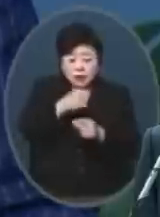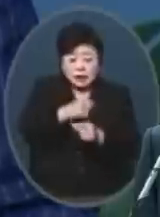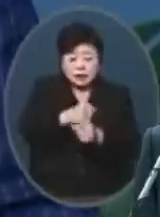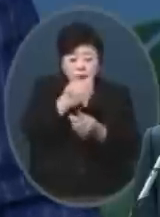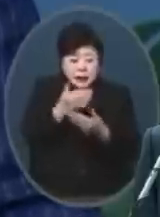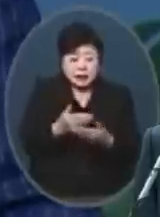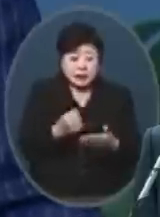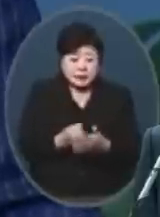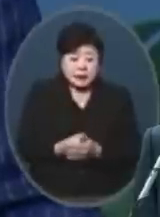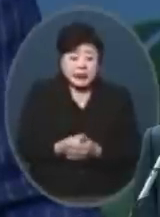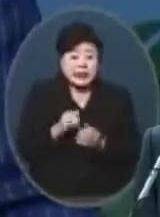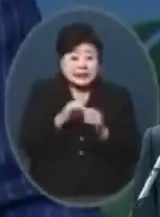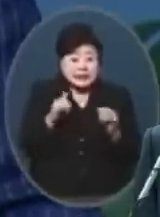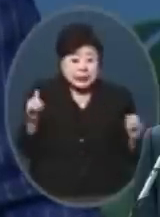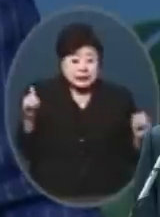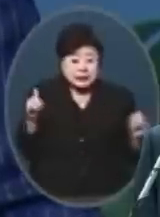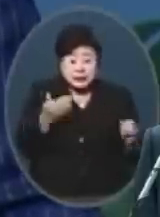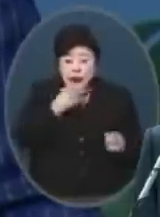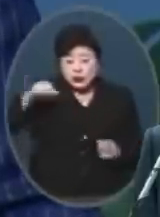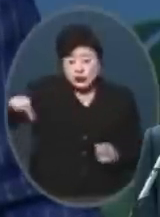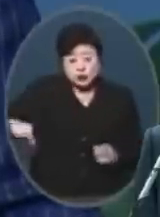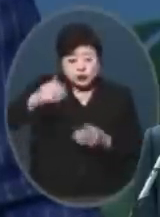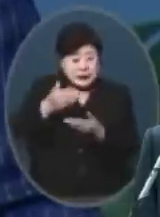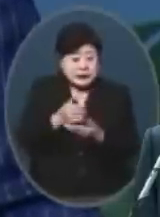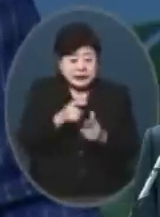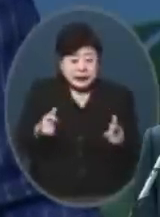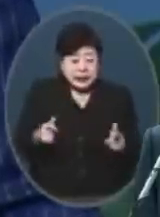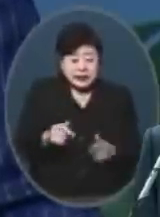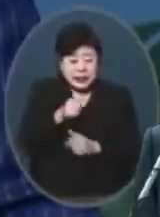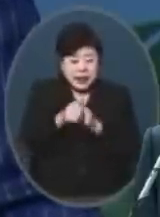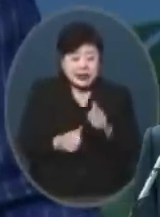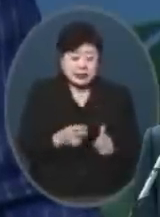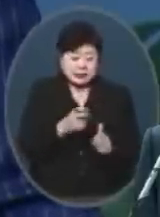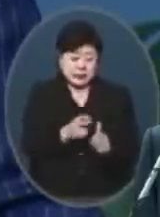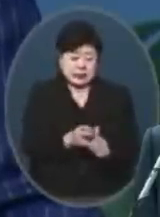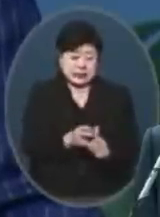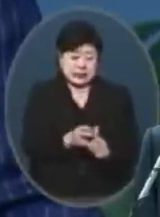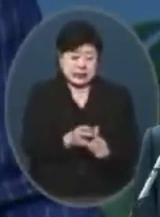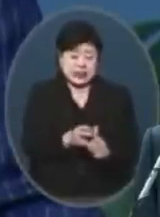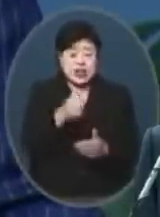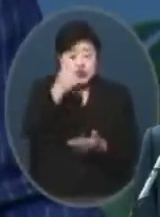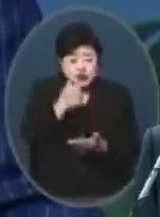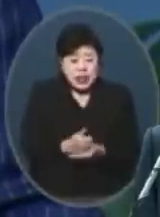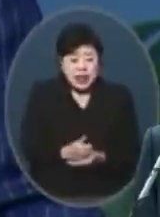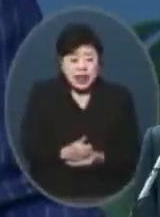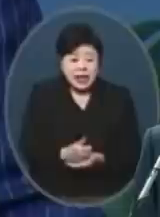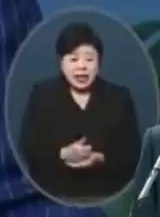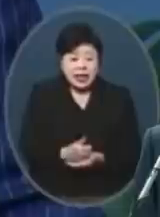때문에 사람은 저주를 받지 않았으나 하나님을 반역한 그 죄가